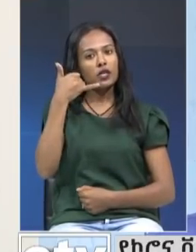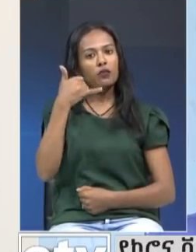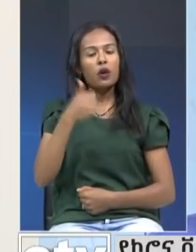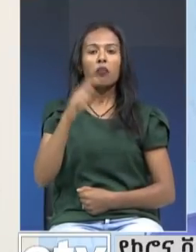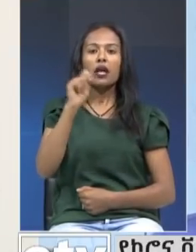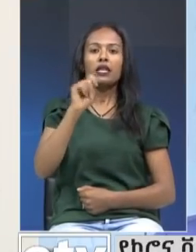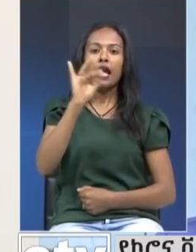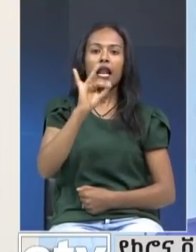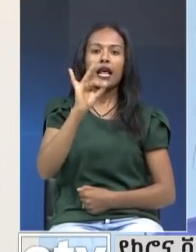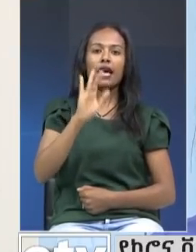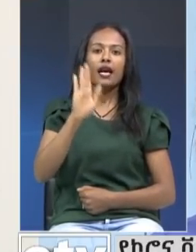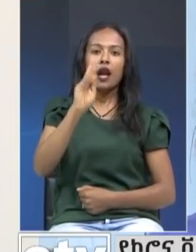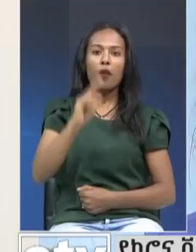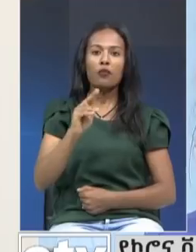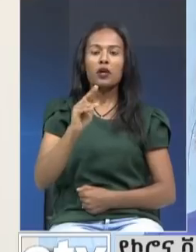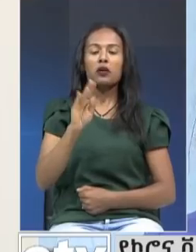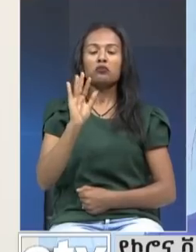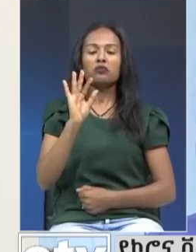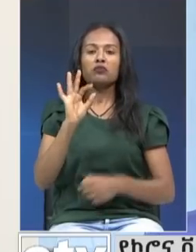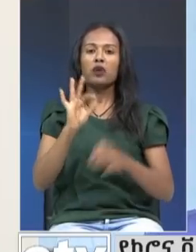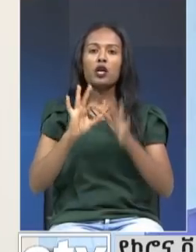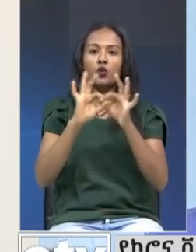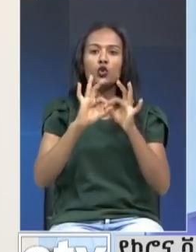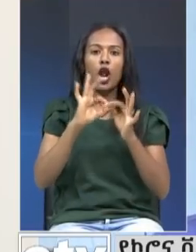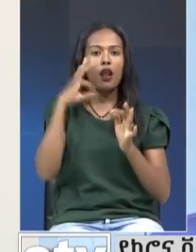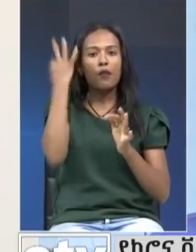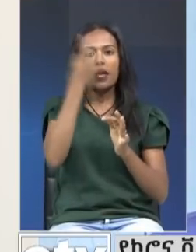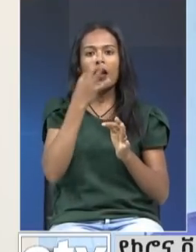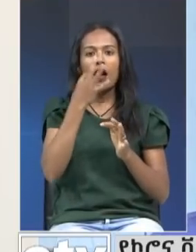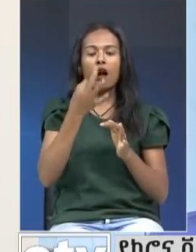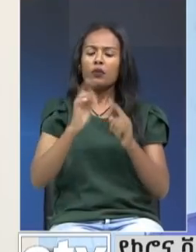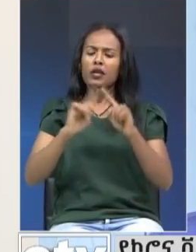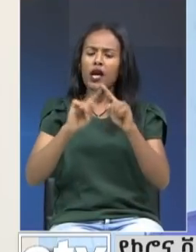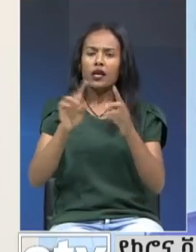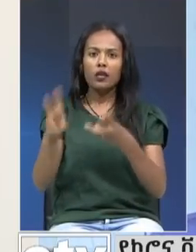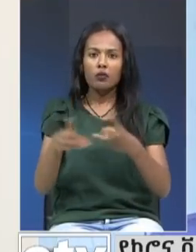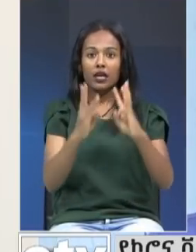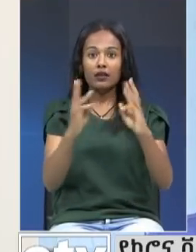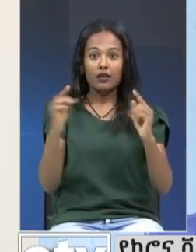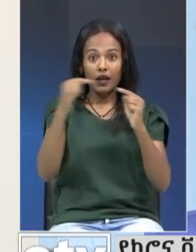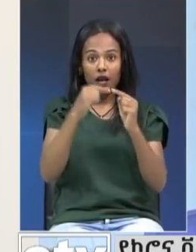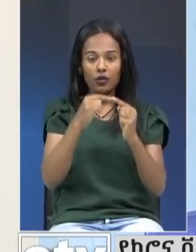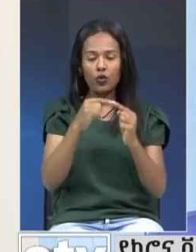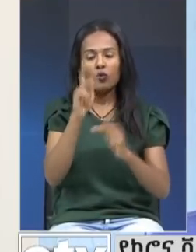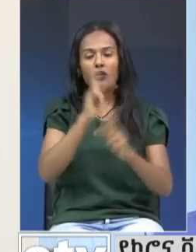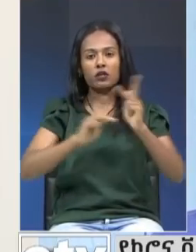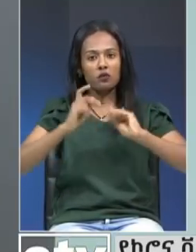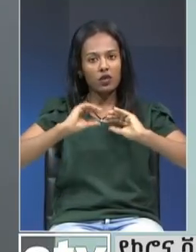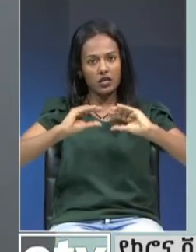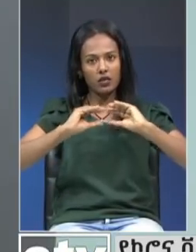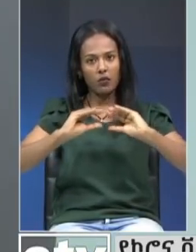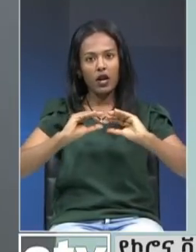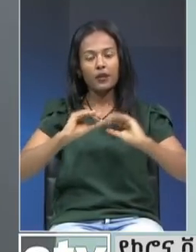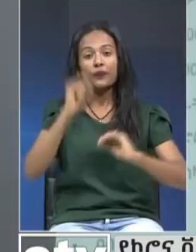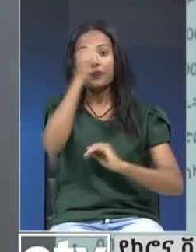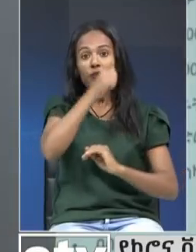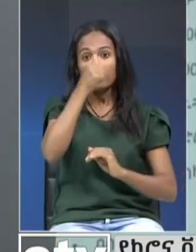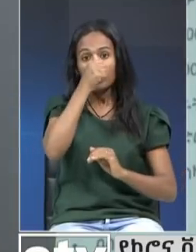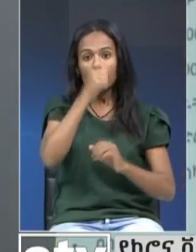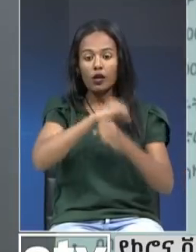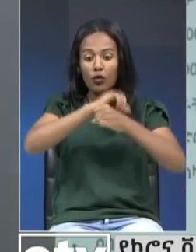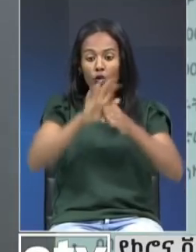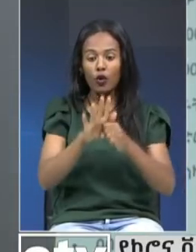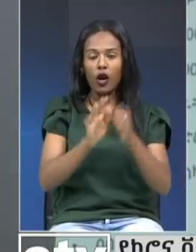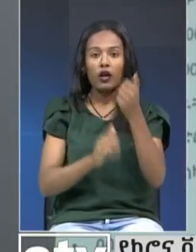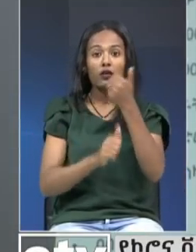በቴሌግራምም በሶሻል ሚዲያም በመገናኘት የራሳችንን ነገር ፈጥረን ህብረተሰባችንን እናስተምራለን። በኢትዮጵያ በኮሮና